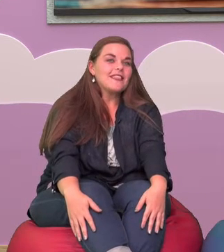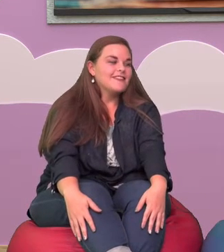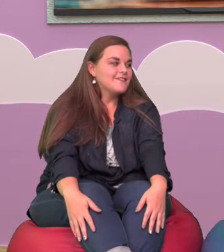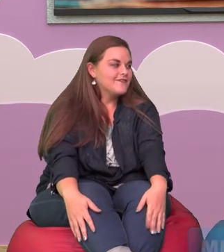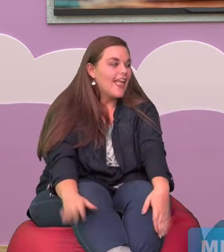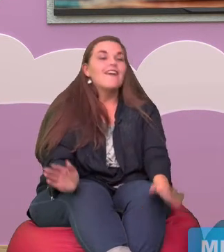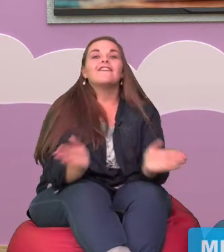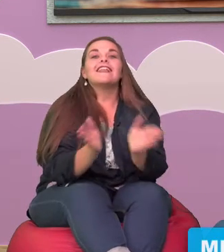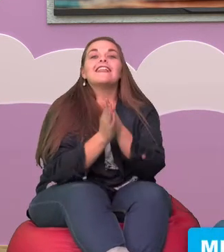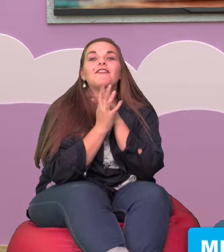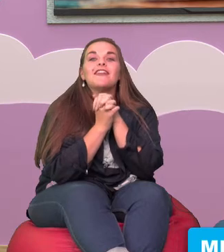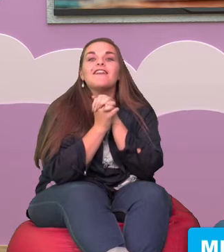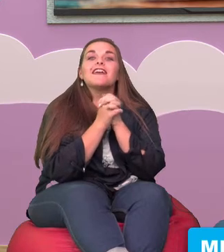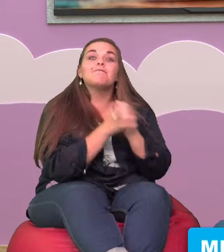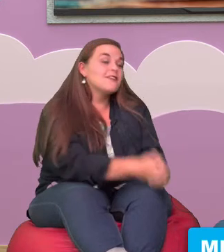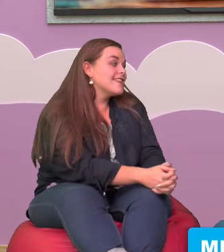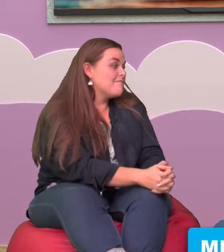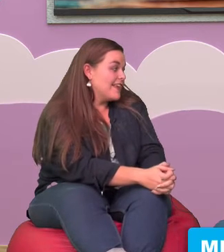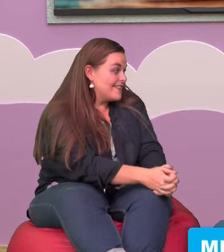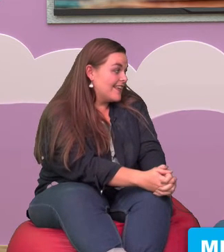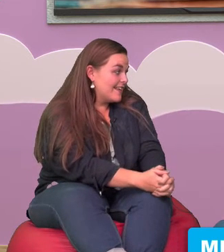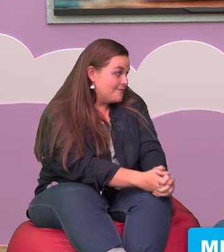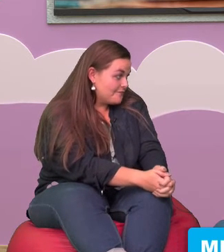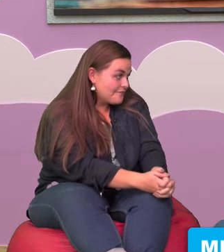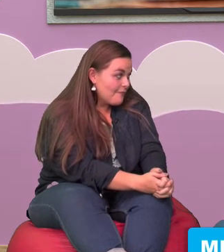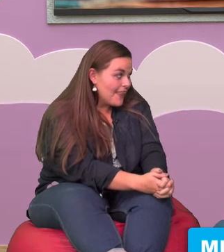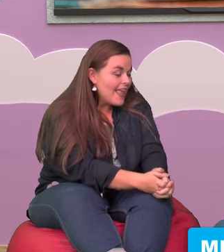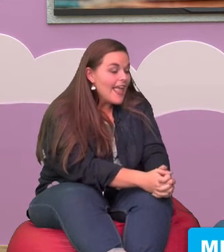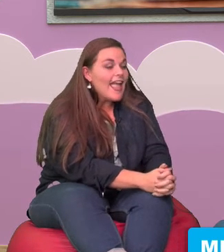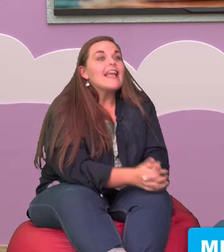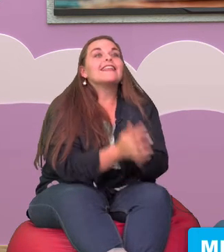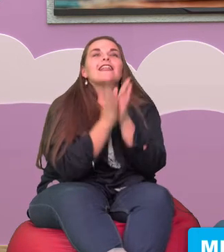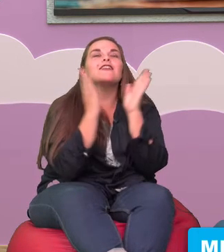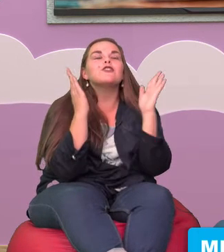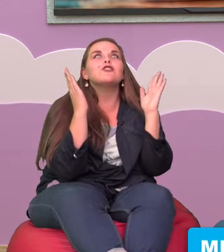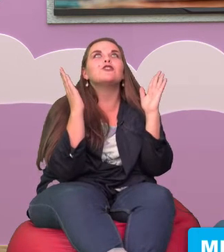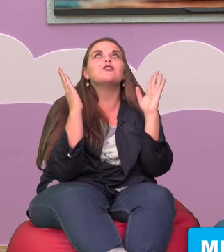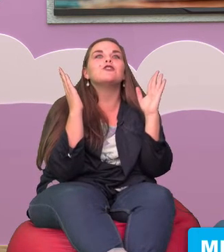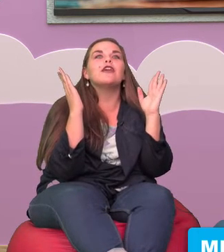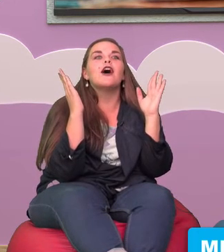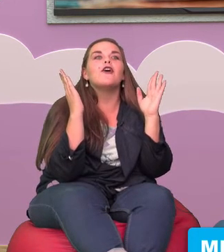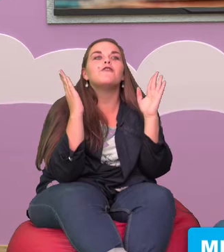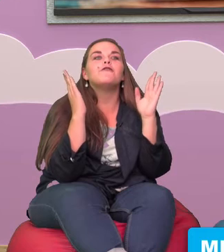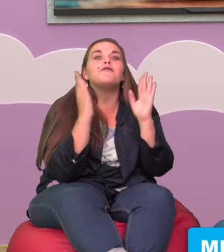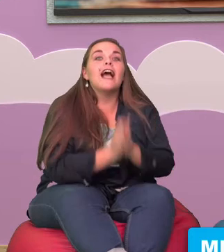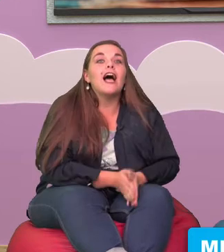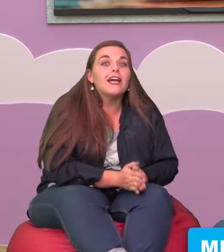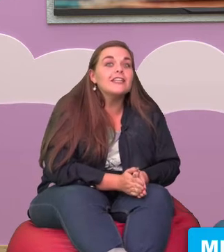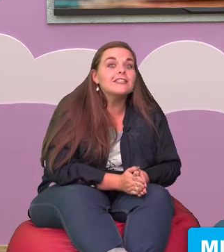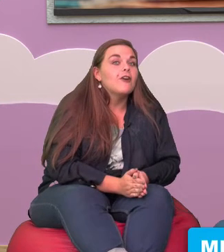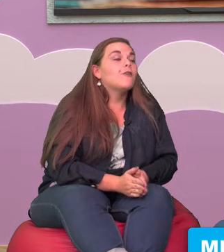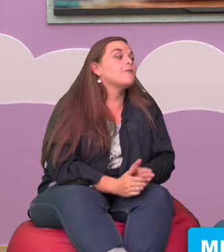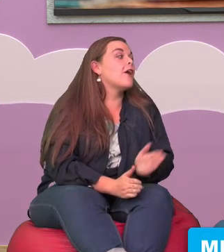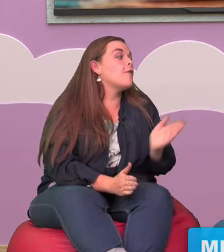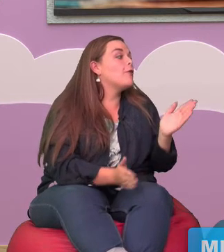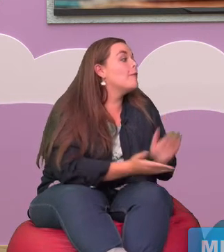wat praat ons vandag? Die tema vir hierdie week is plaaslike besighede. Wat's dit, Marisel? Dit is goed soos jou